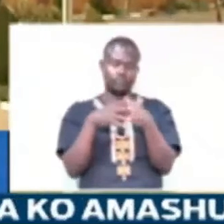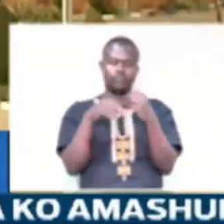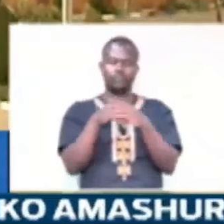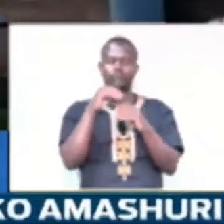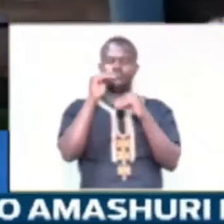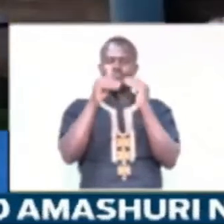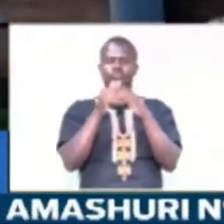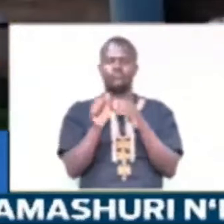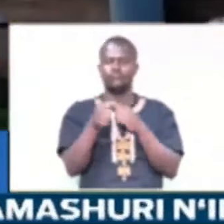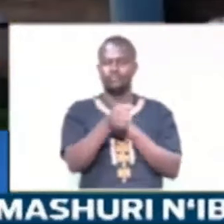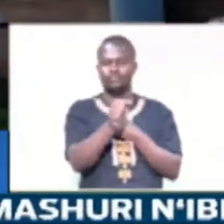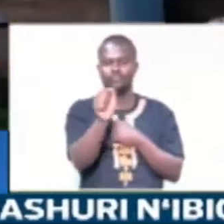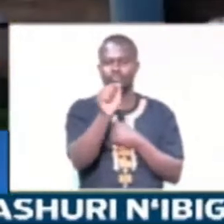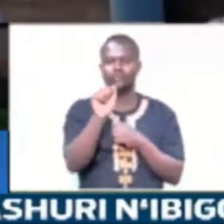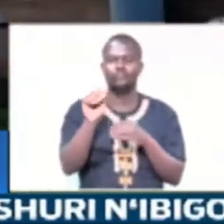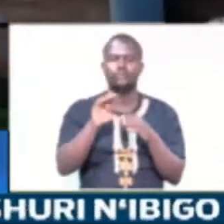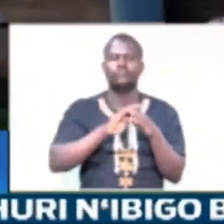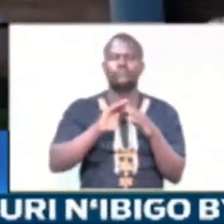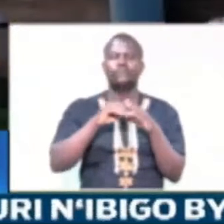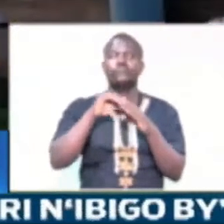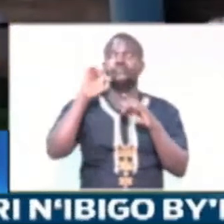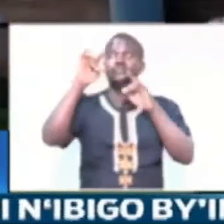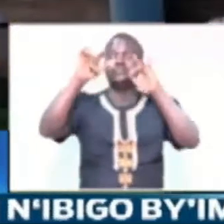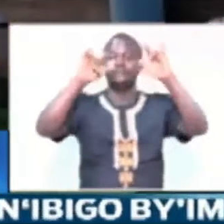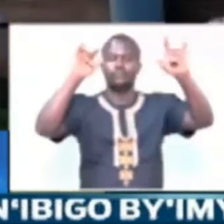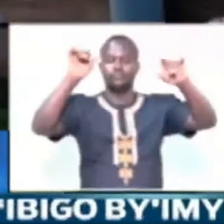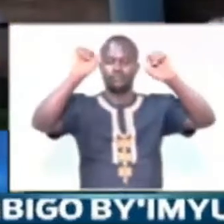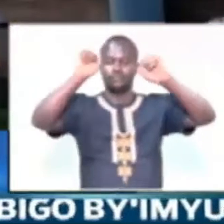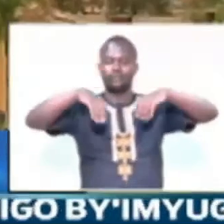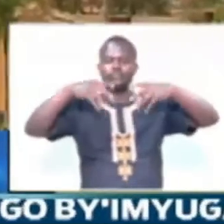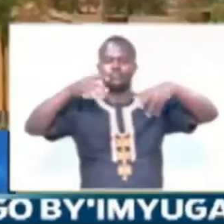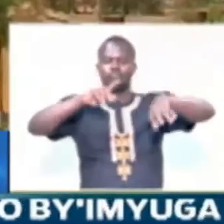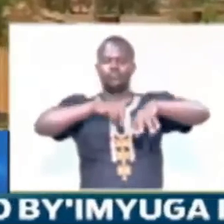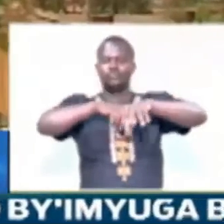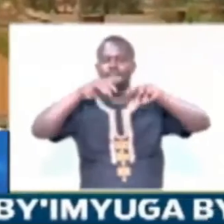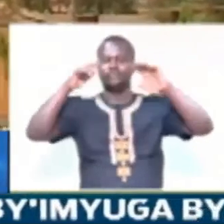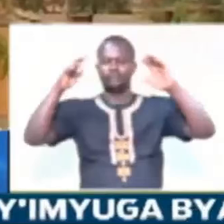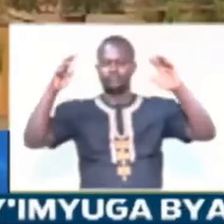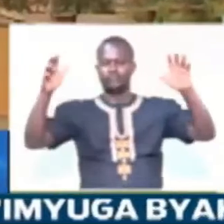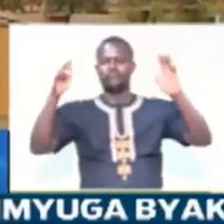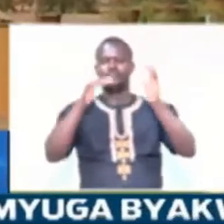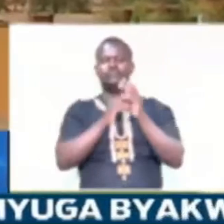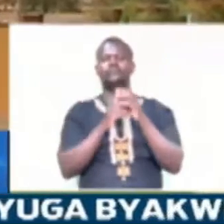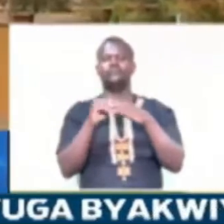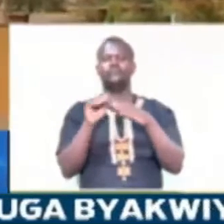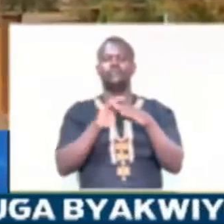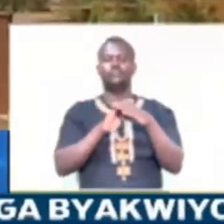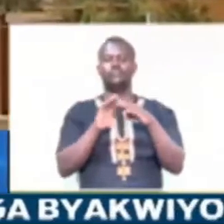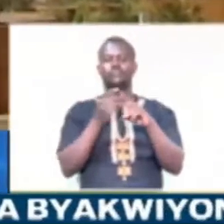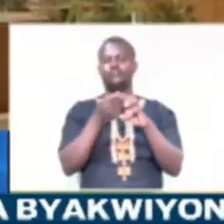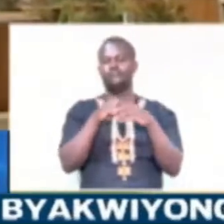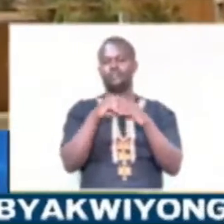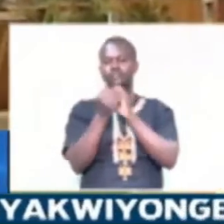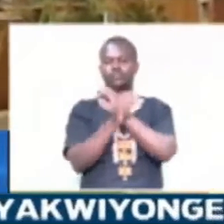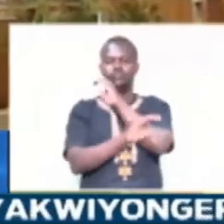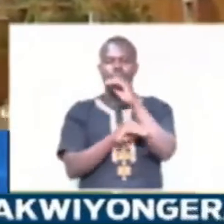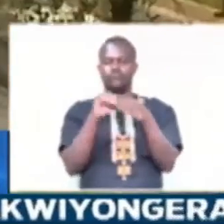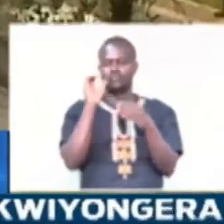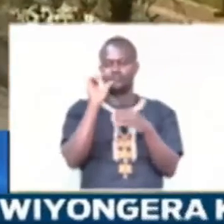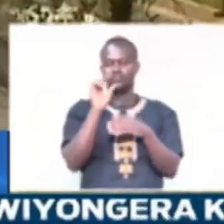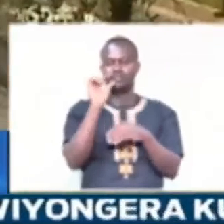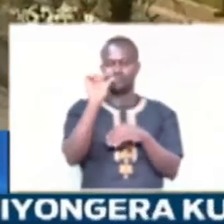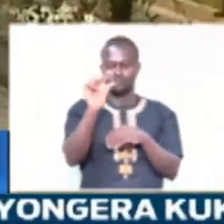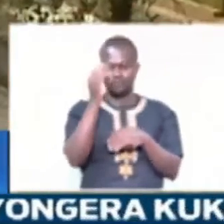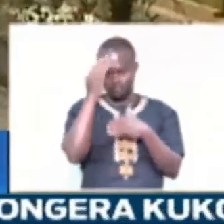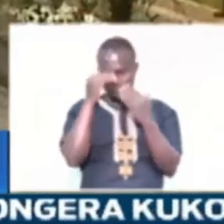ku rwego rw'ubukerarugendo n'ubwikorezi bwo mu kirere zishobora kuzamara igihe kirekire Hari kandi ishoramari riturutse hanze rizaba rike